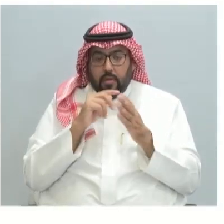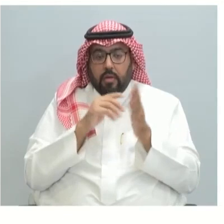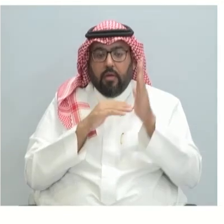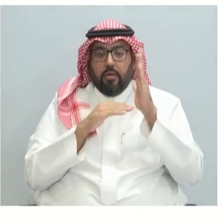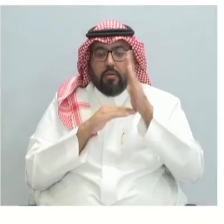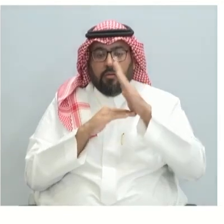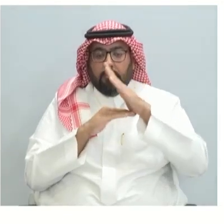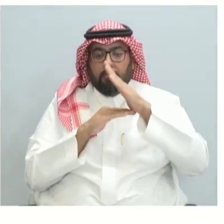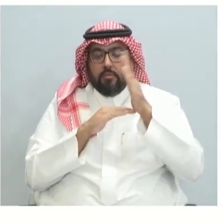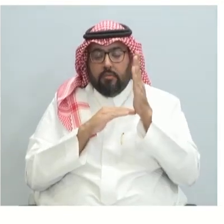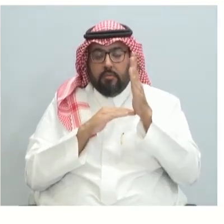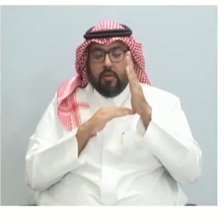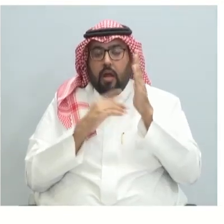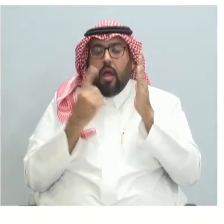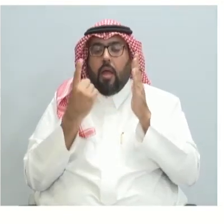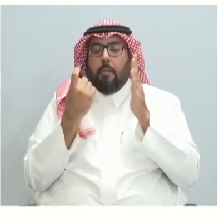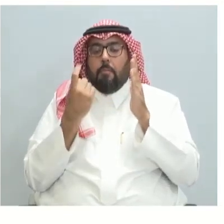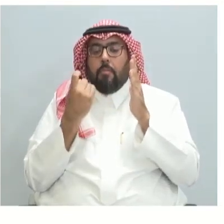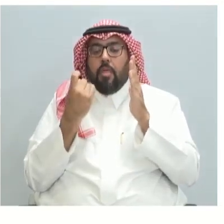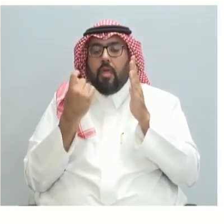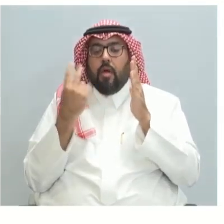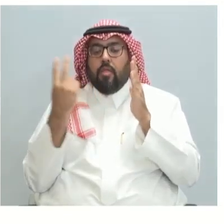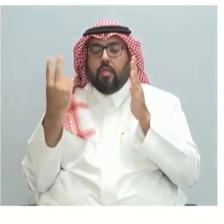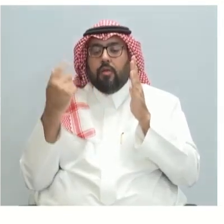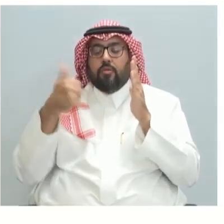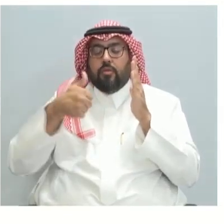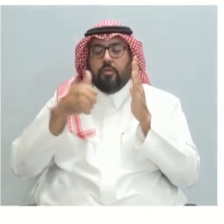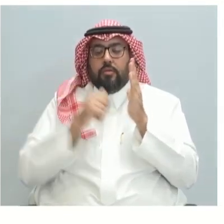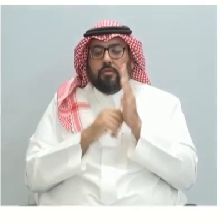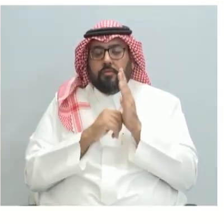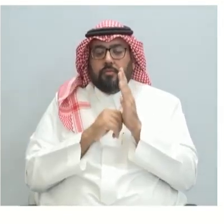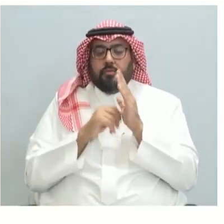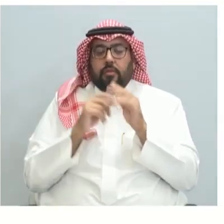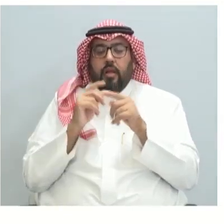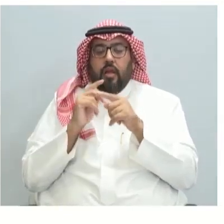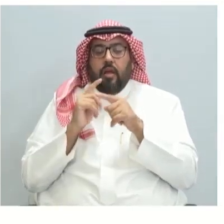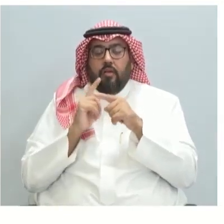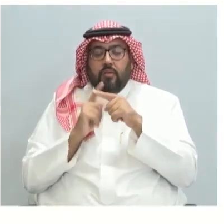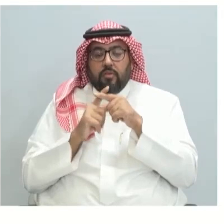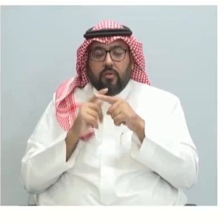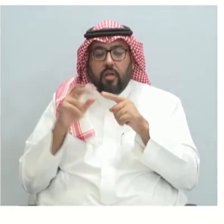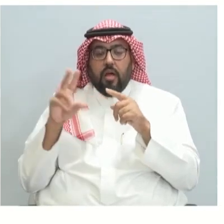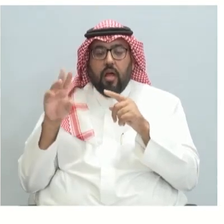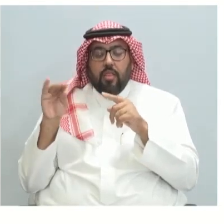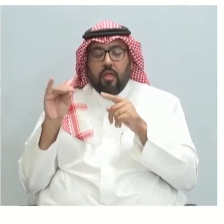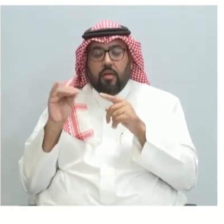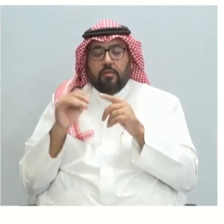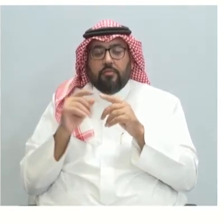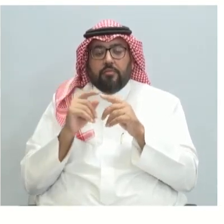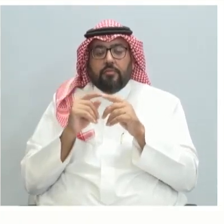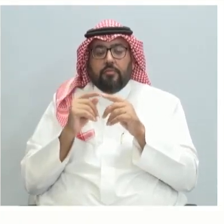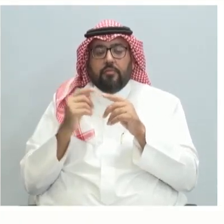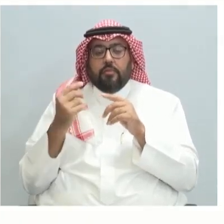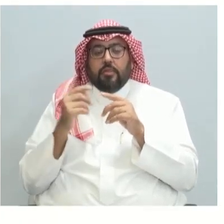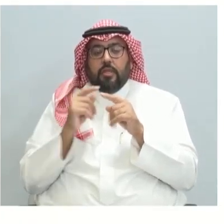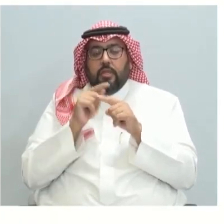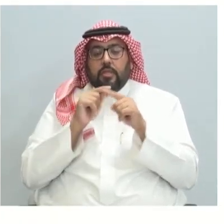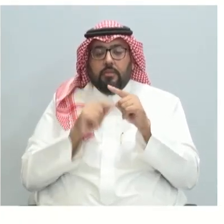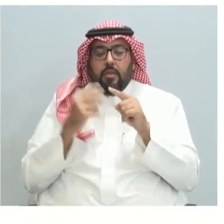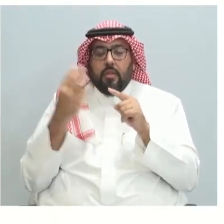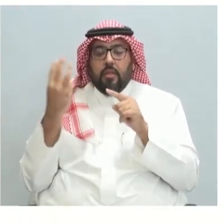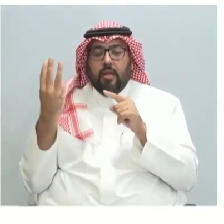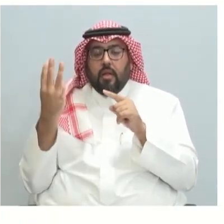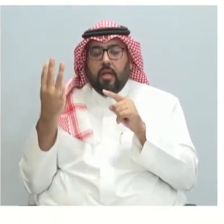القطاع 162 درجه الان لدينا الفاصوليا الخضراء الفاصوليا الخضراء بنسبه 23 درجه